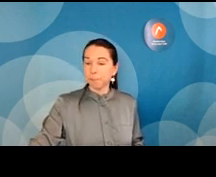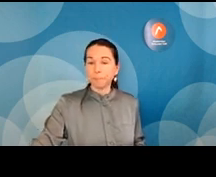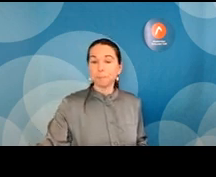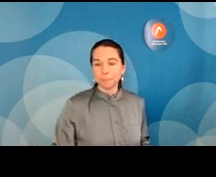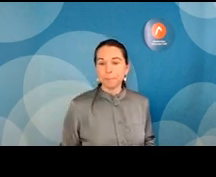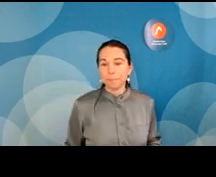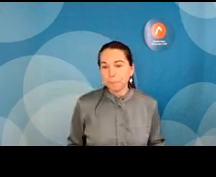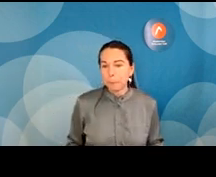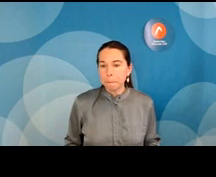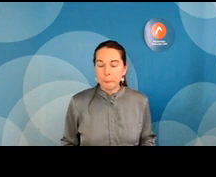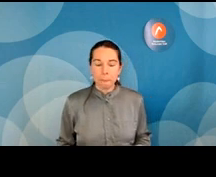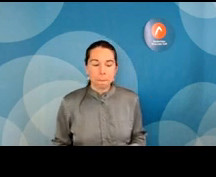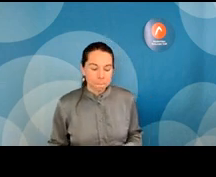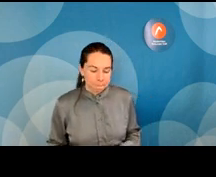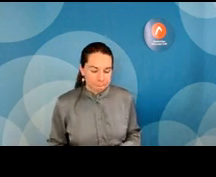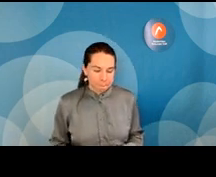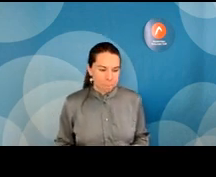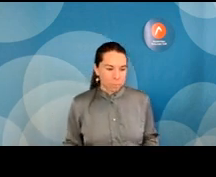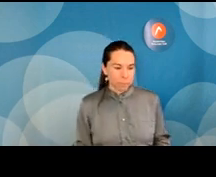Så.